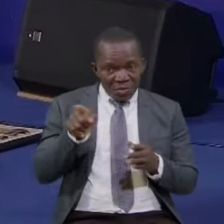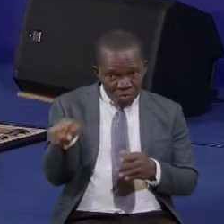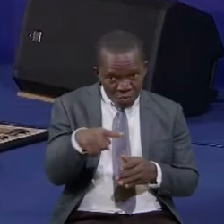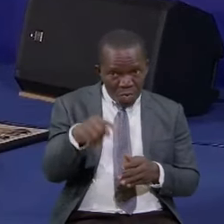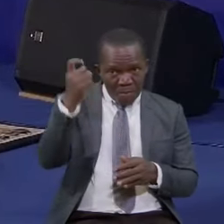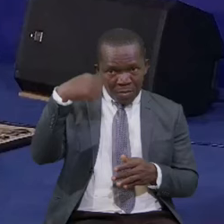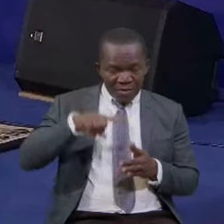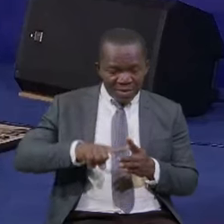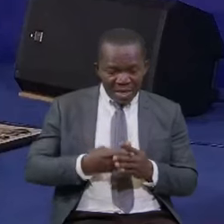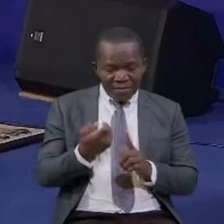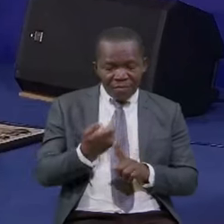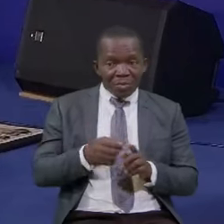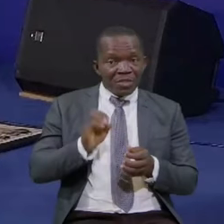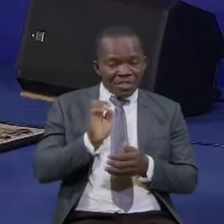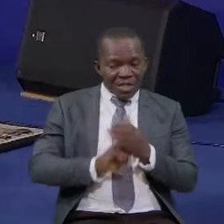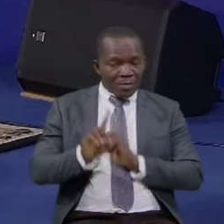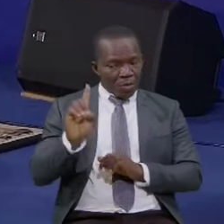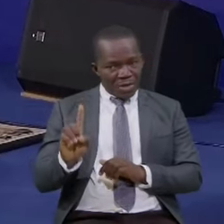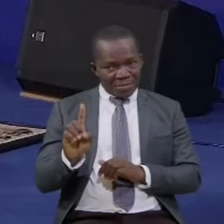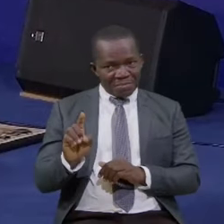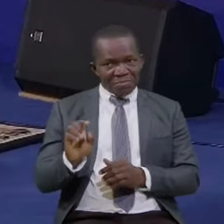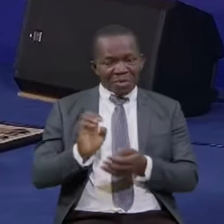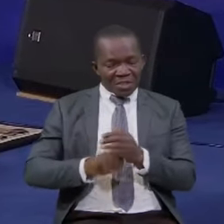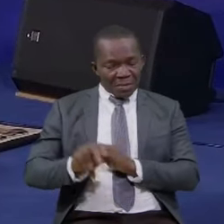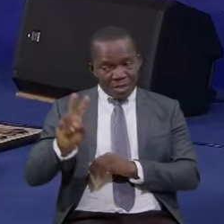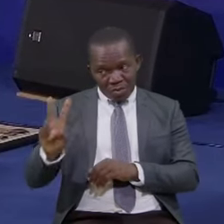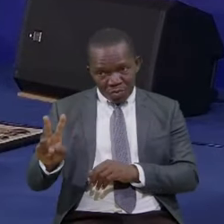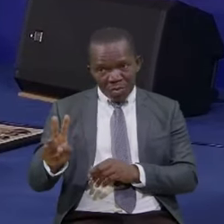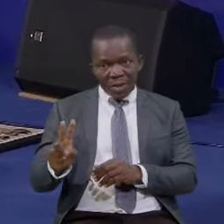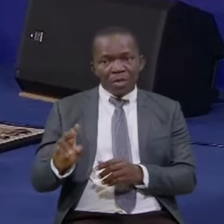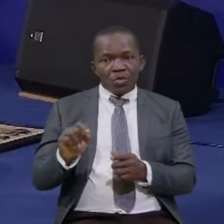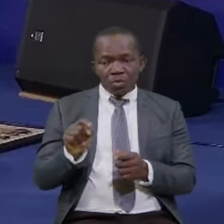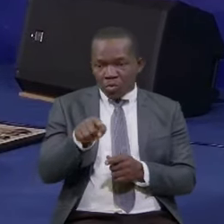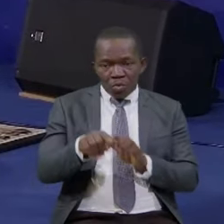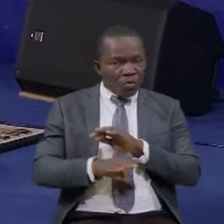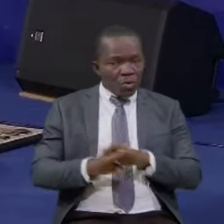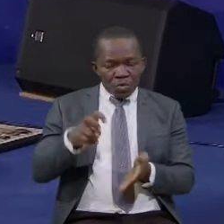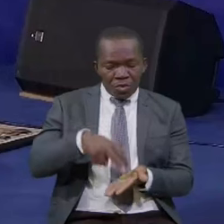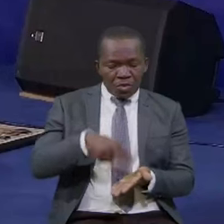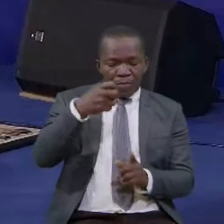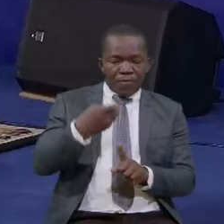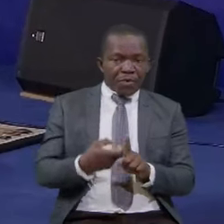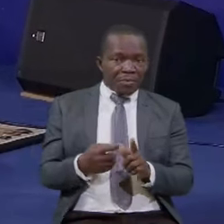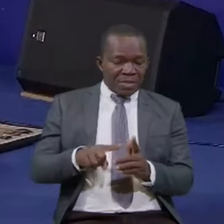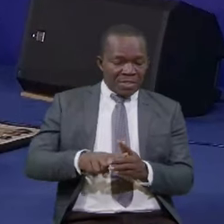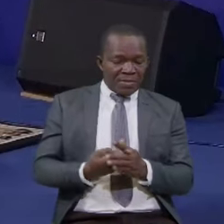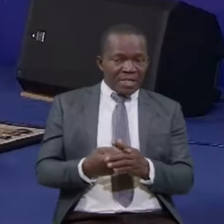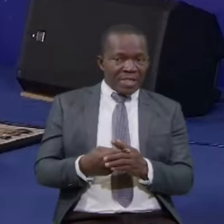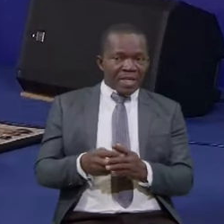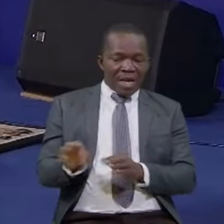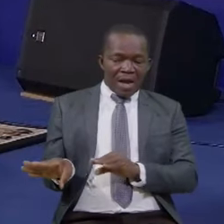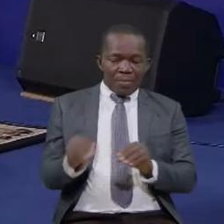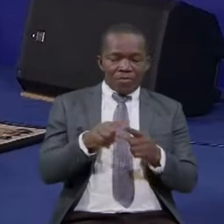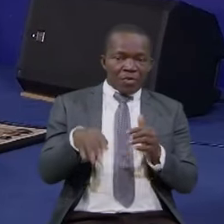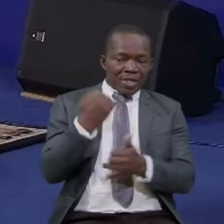de chapitre 2 vous avez essayé ils ne vont pas jusqu'à la fin du livre combien de livres n'as-tu pas acheté combien de livres n'as-tu pas commencé